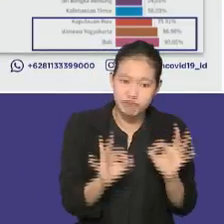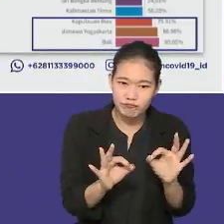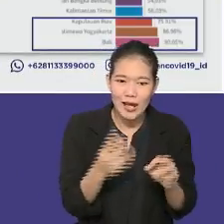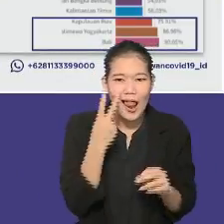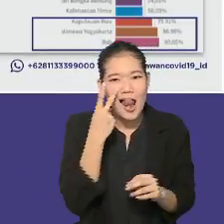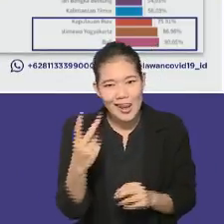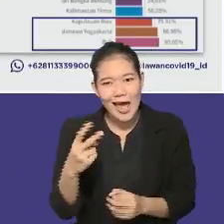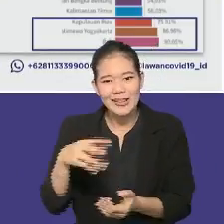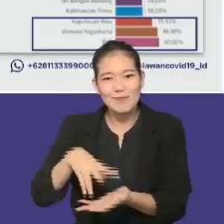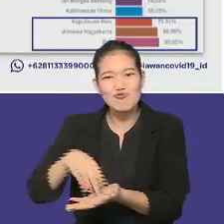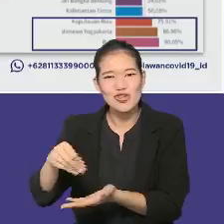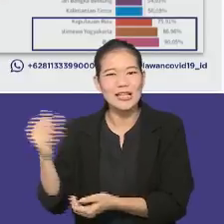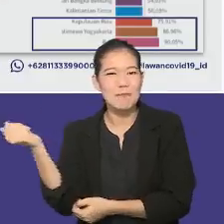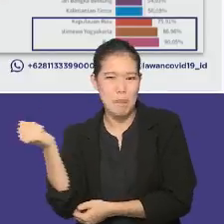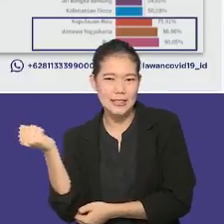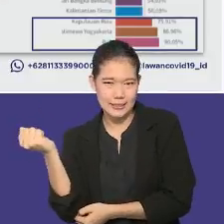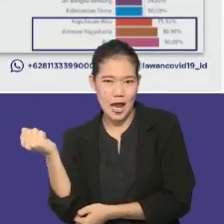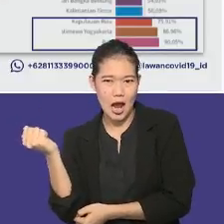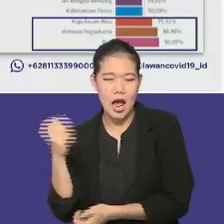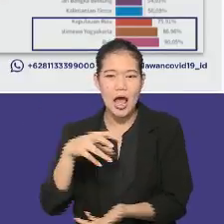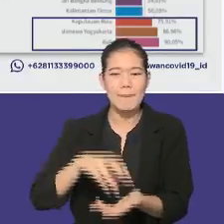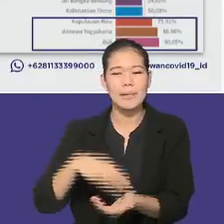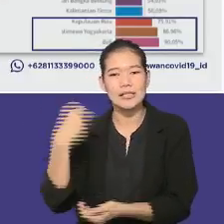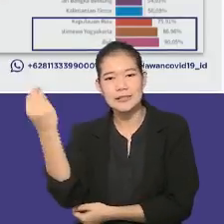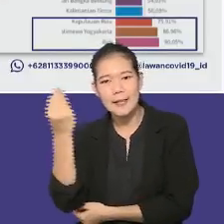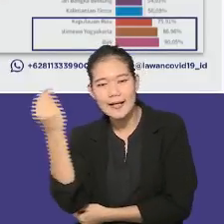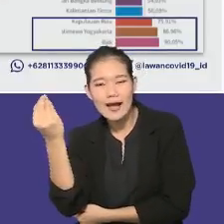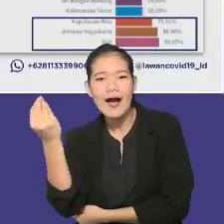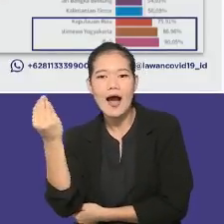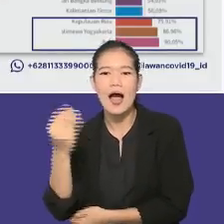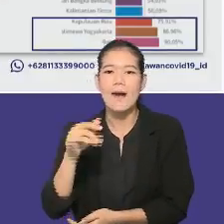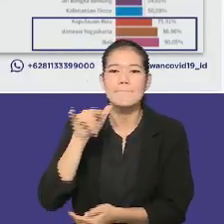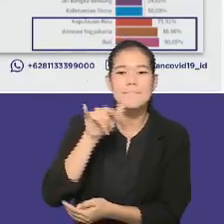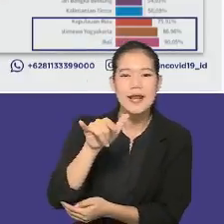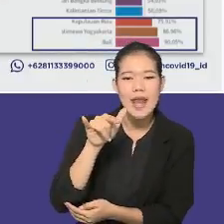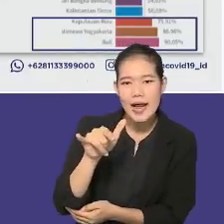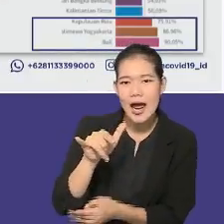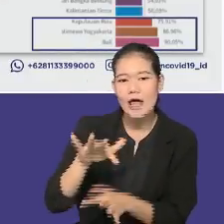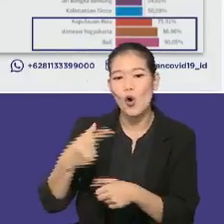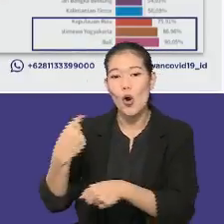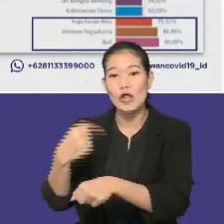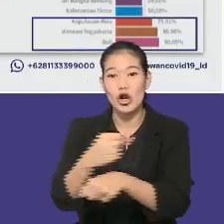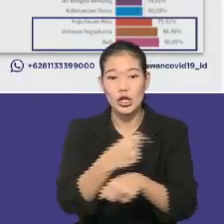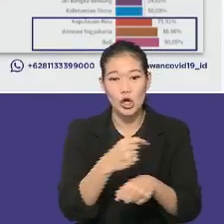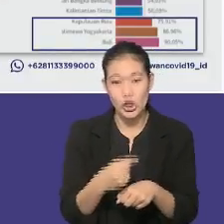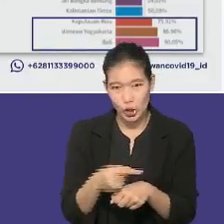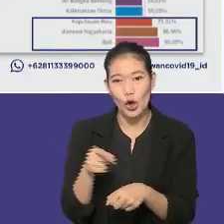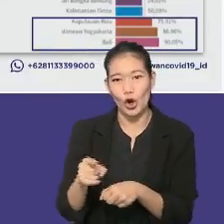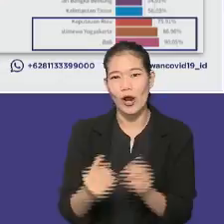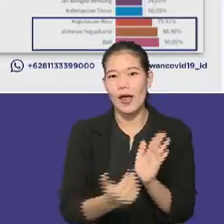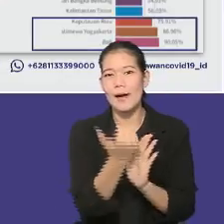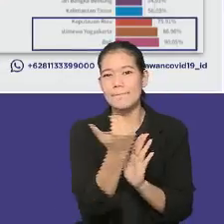pada pusat-pusat perbelanjaan, tempat rekreasi, bandara, dan perkantoran yang telah menerapkan peraturan wajib